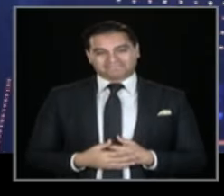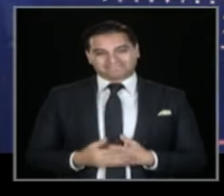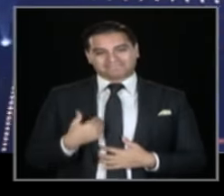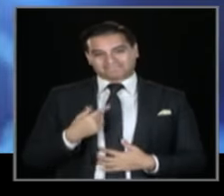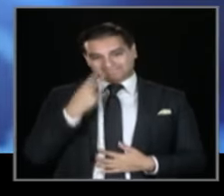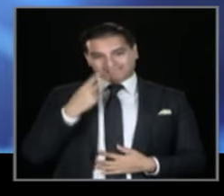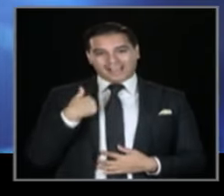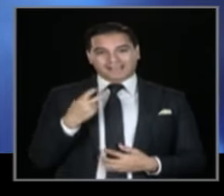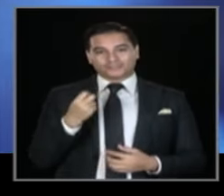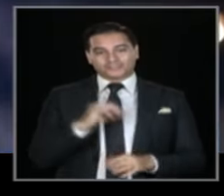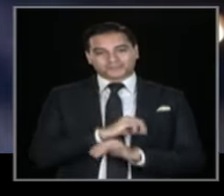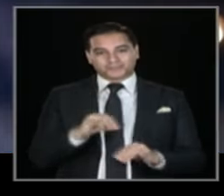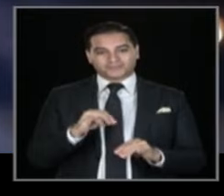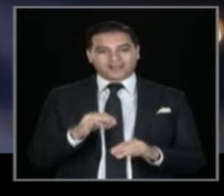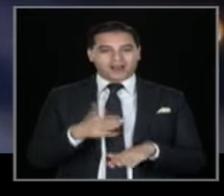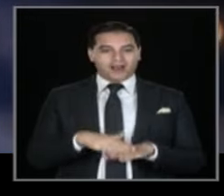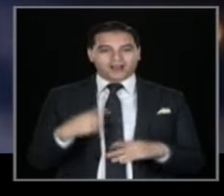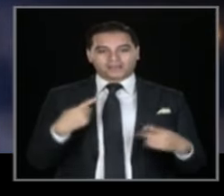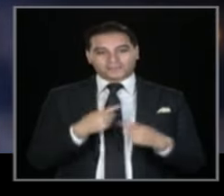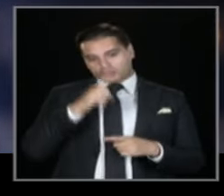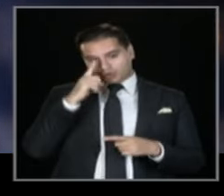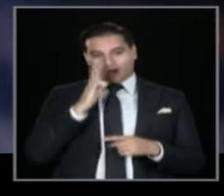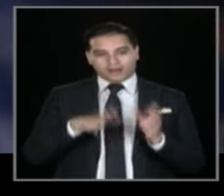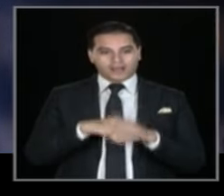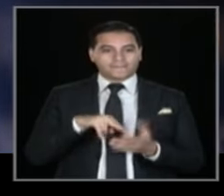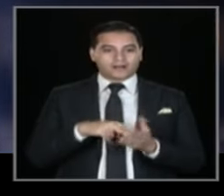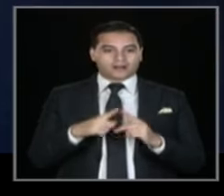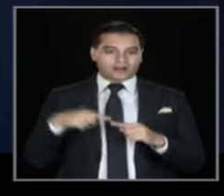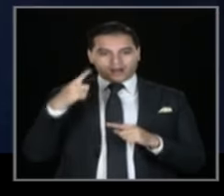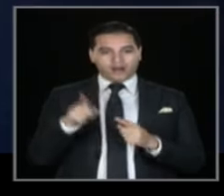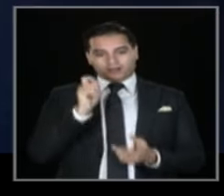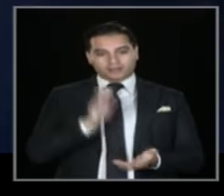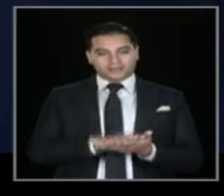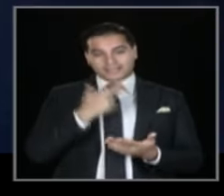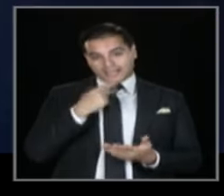للأسف ضاعوا مننا 25 نقطة في ضربات الجزاء، إن شاء الله هنقدر نعوض ده في عجلة الحظ.